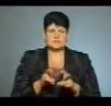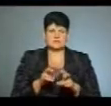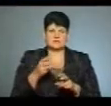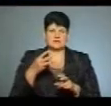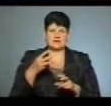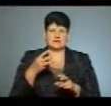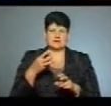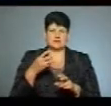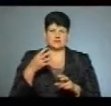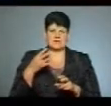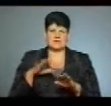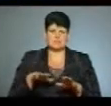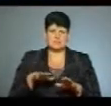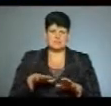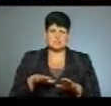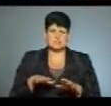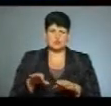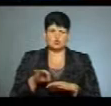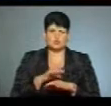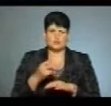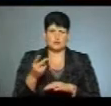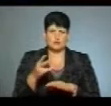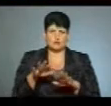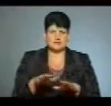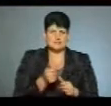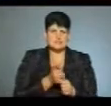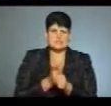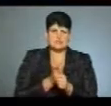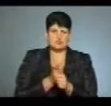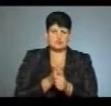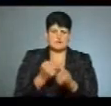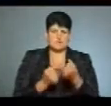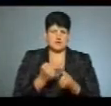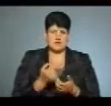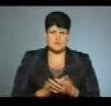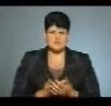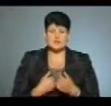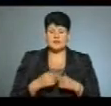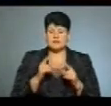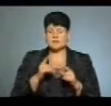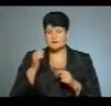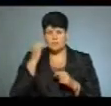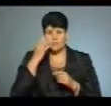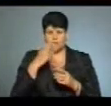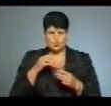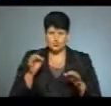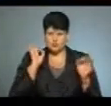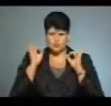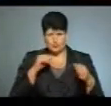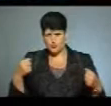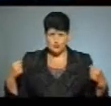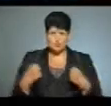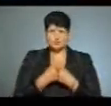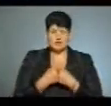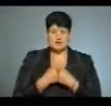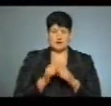третє-четверте місце у нас було, чоловік сидів на другому місці, тобто зразу за водієм. Ну, я тільки пам'ятаю звук удару, цей удар